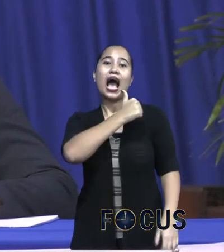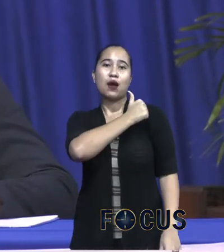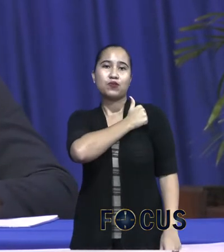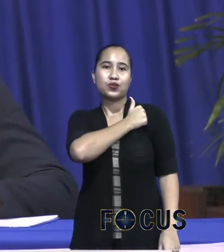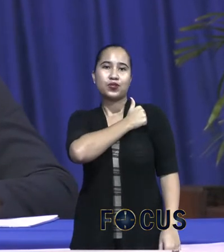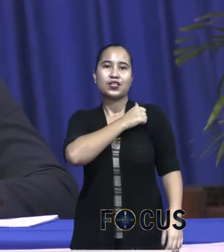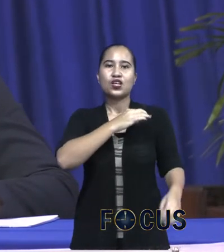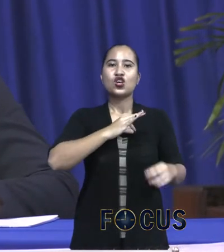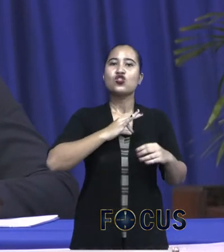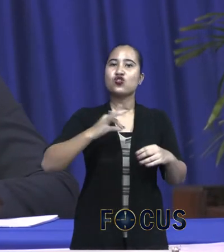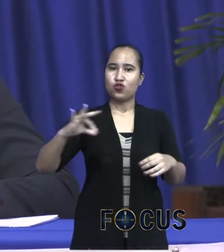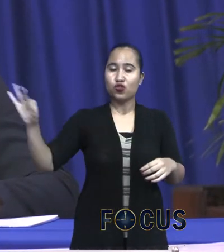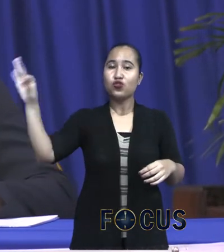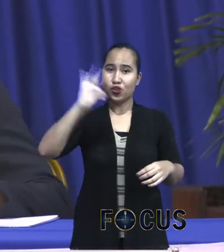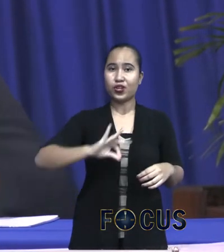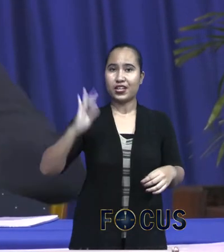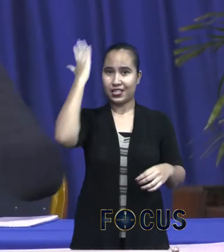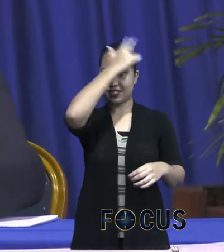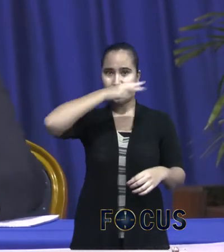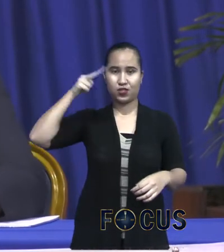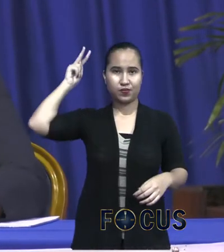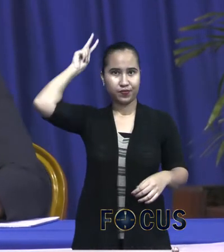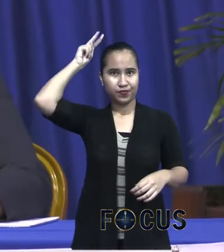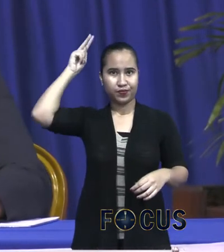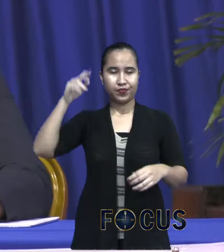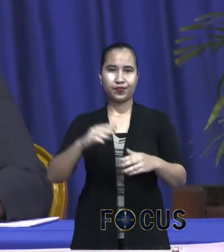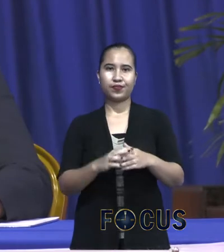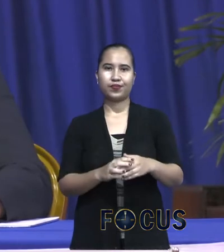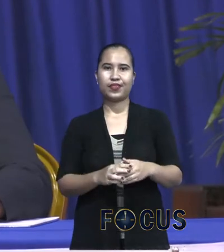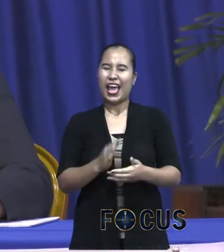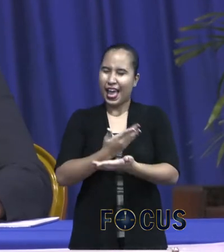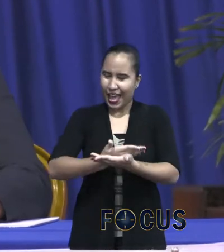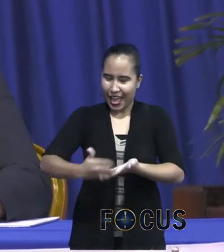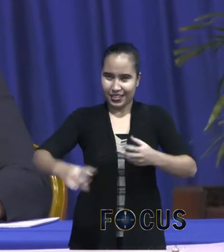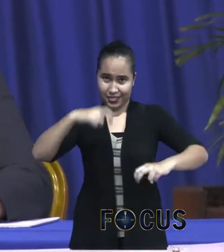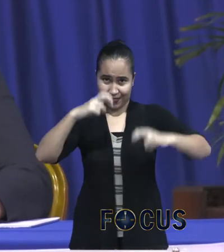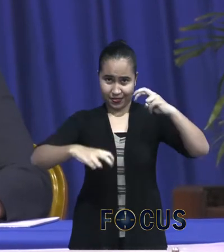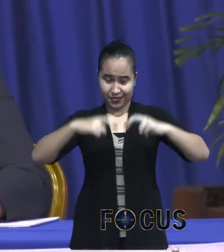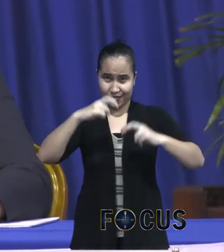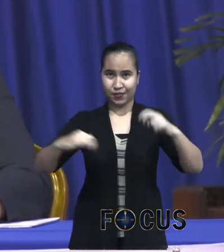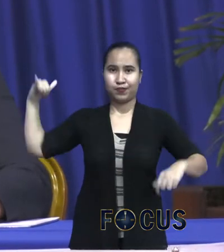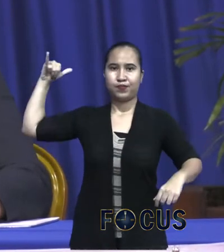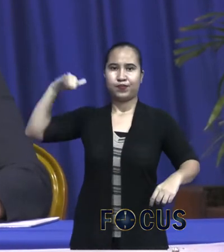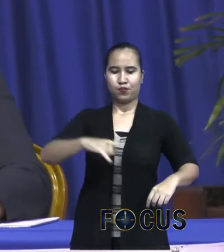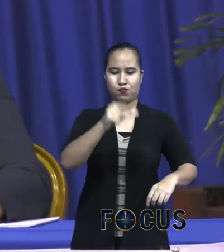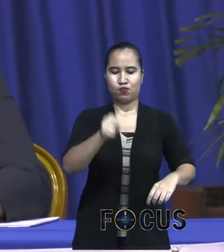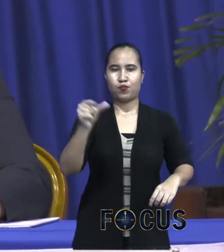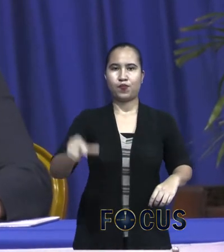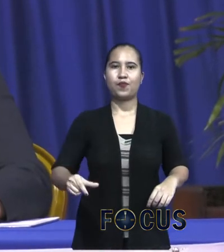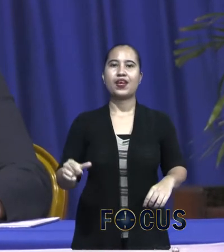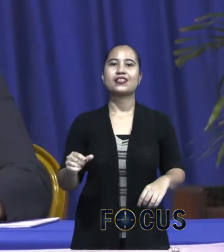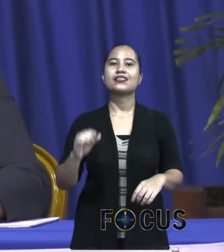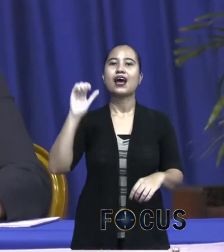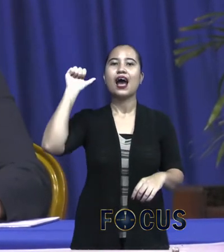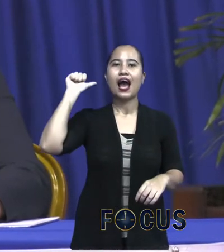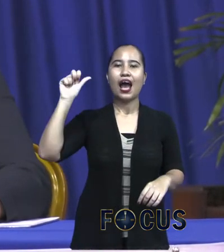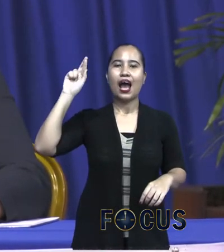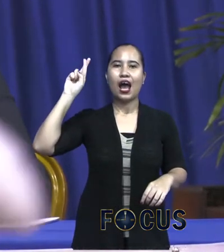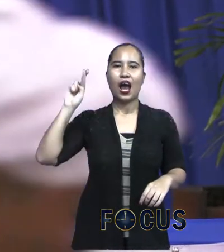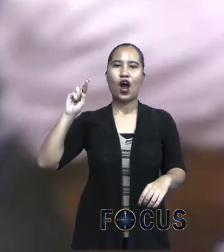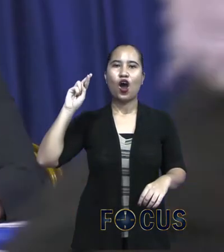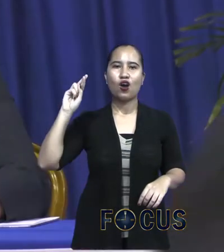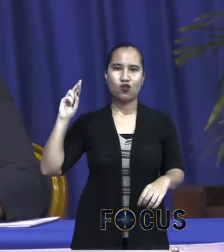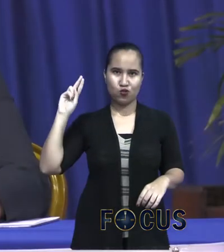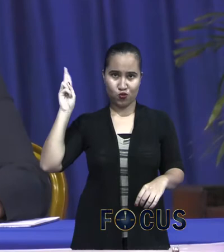is naar Suriname. De exit screening van de repatrianten van Aruba en contactpersonen van